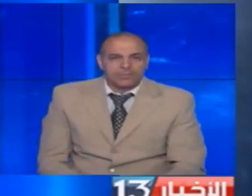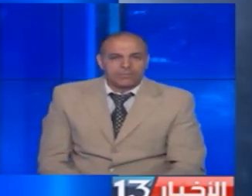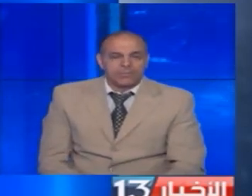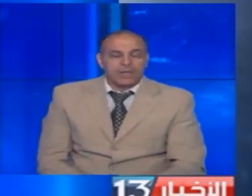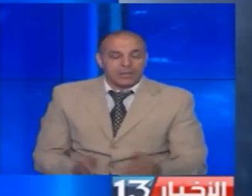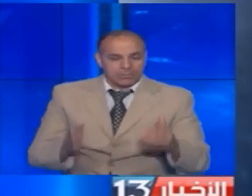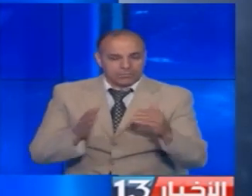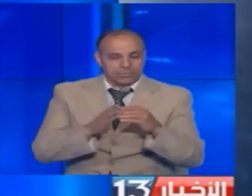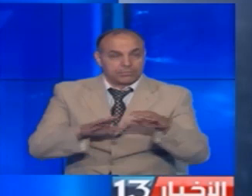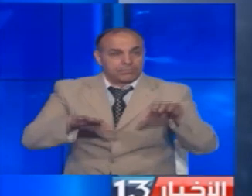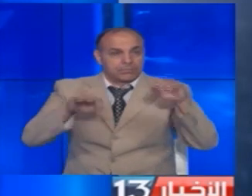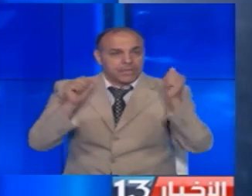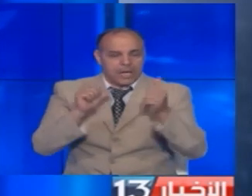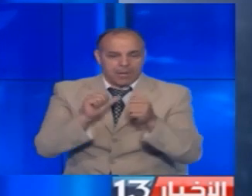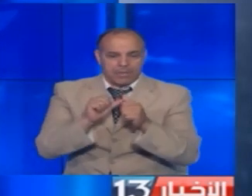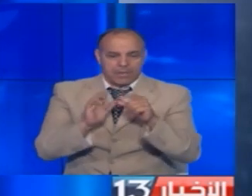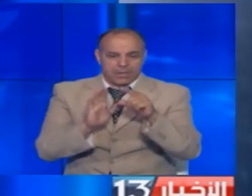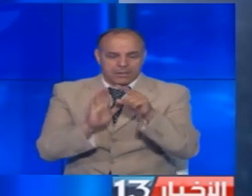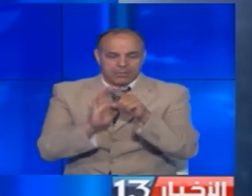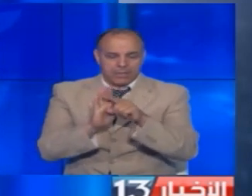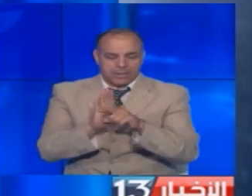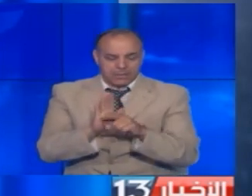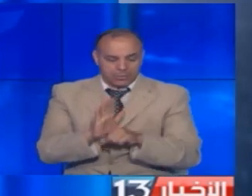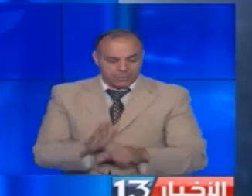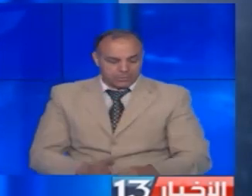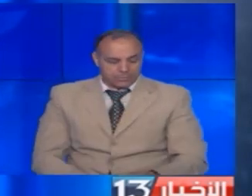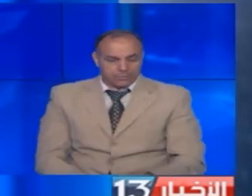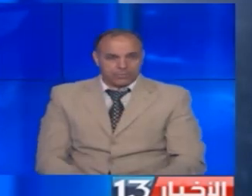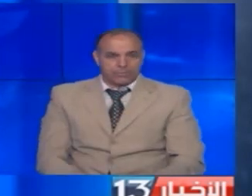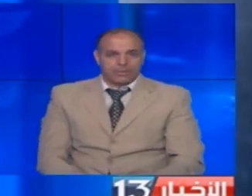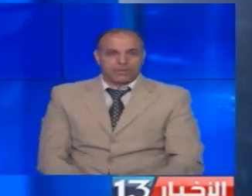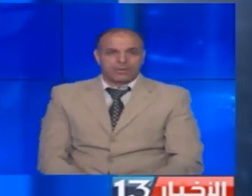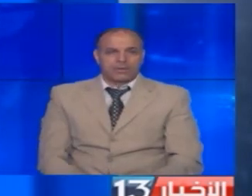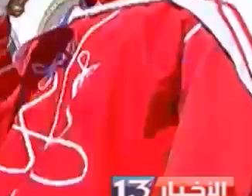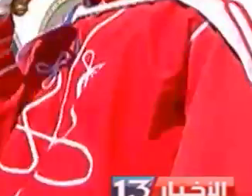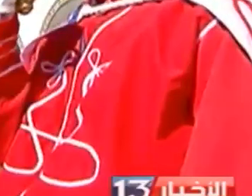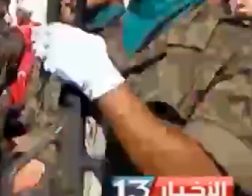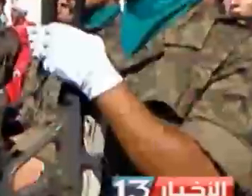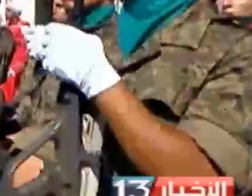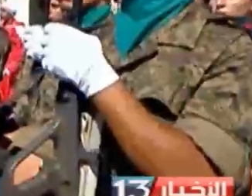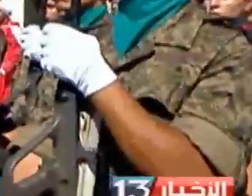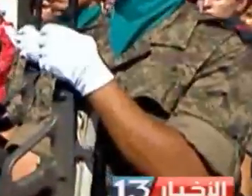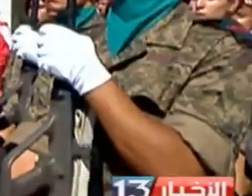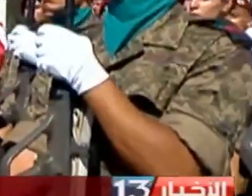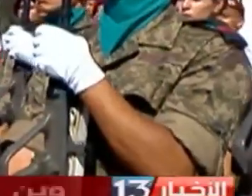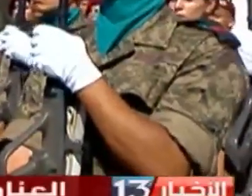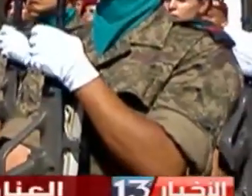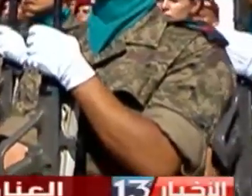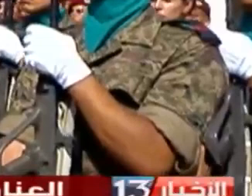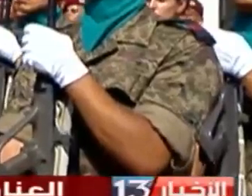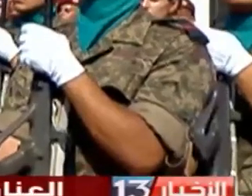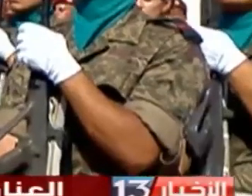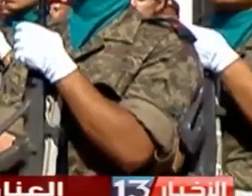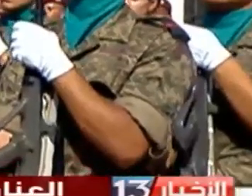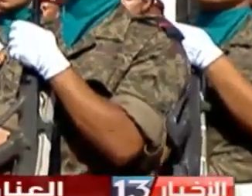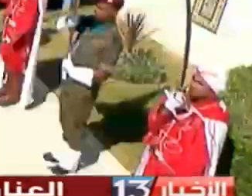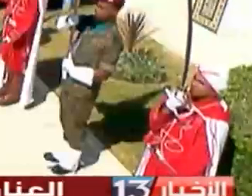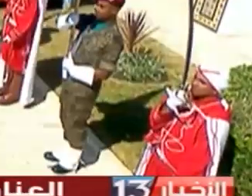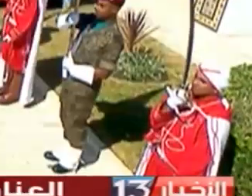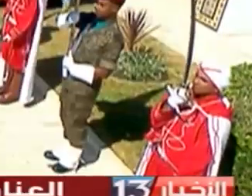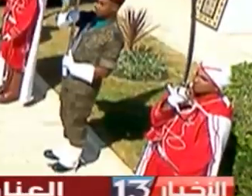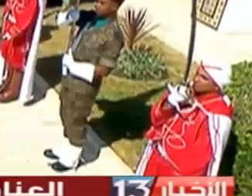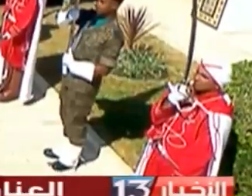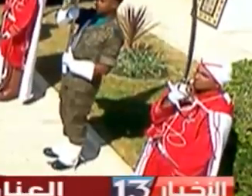بهذا نصل إلى ختام النشرة، وهذا تذكير بالعناوين. في إحياء الذكرى 62 لعيد